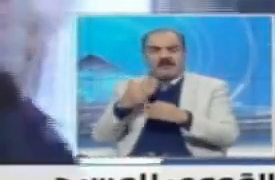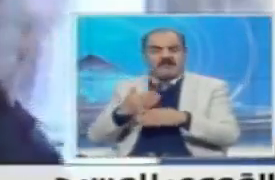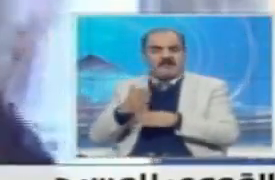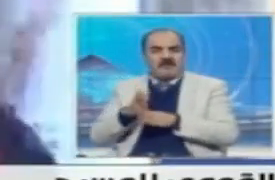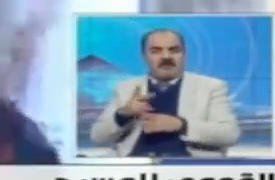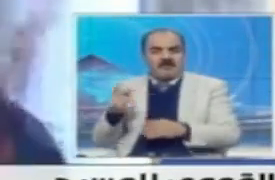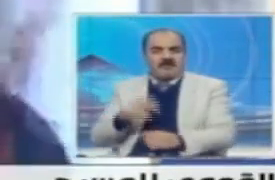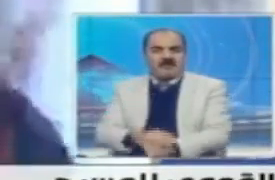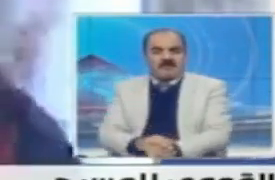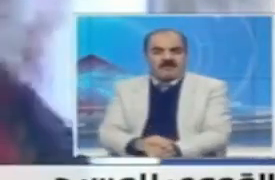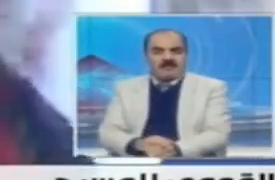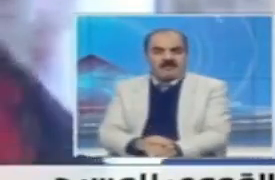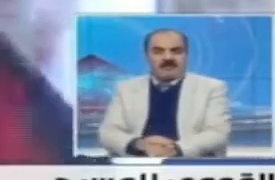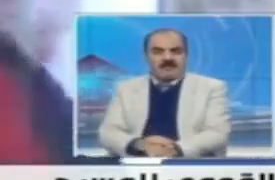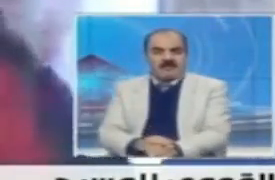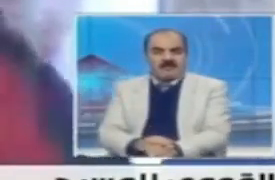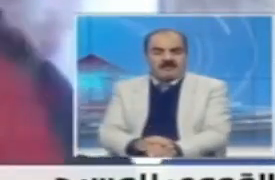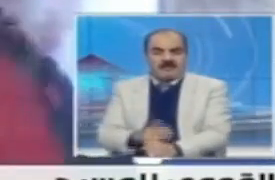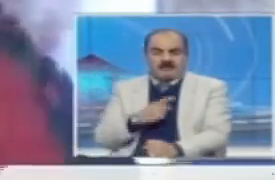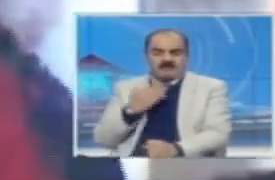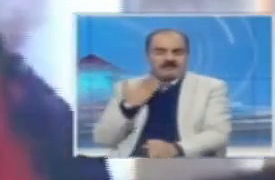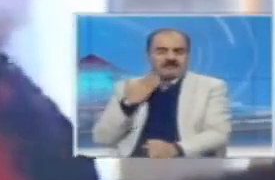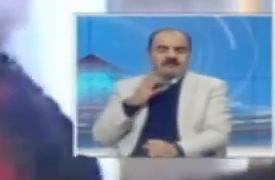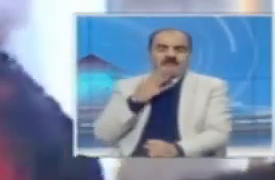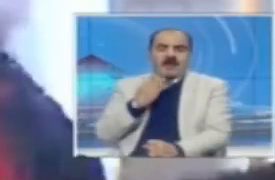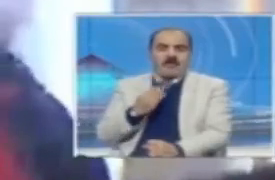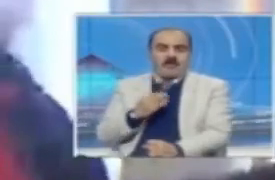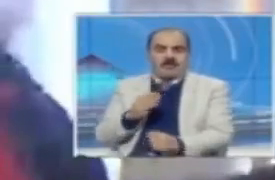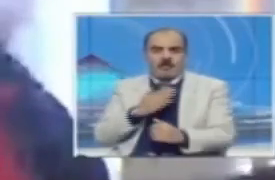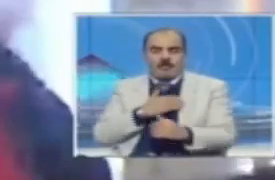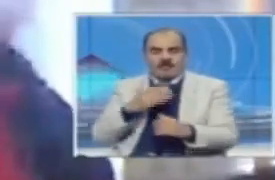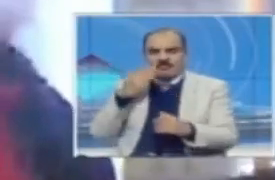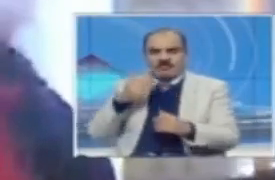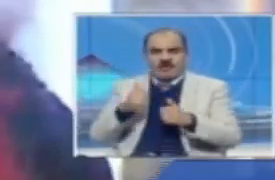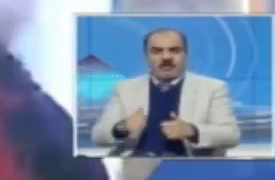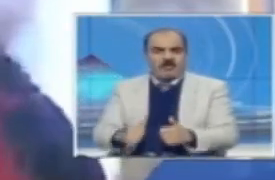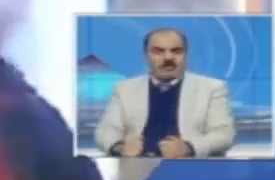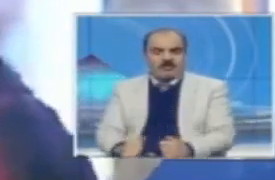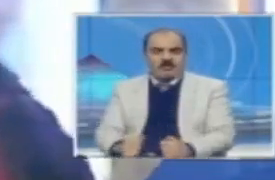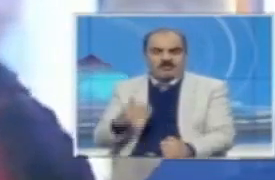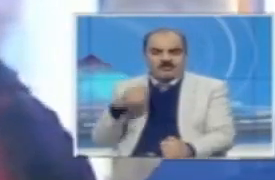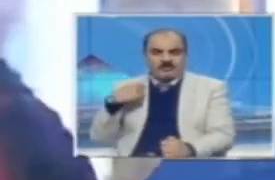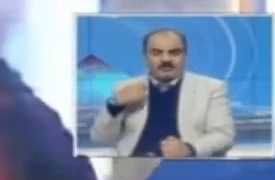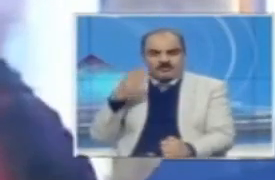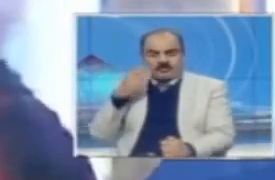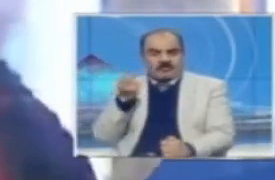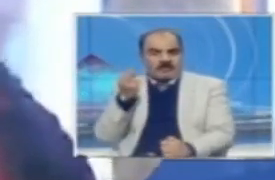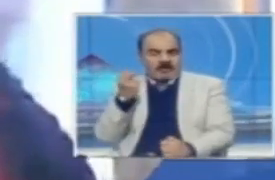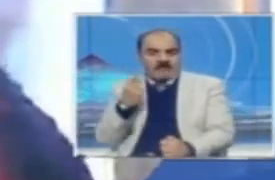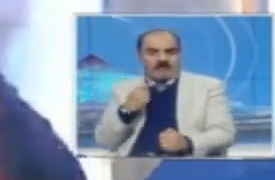الفنانين. طبعا ده حاجة عظيمة جدا من الدولة بشكر وزارة الثقافة